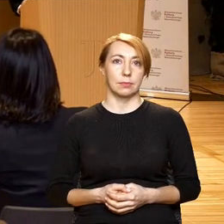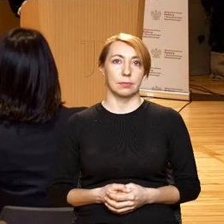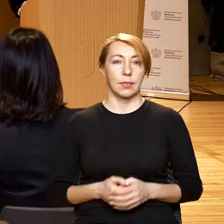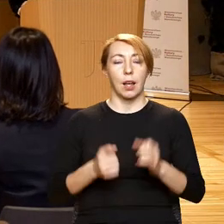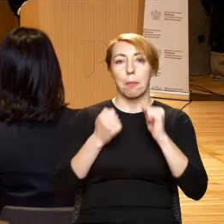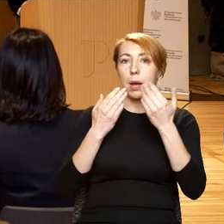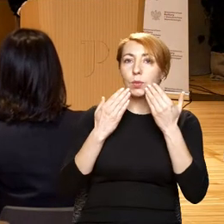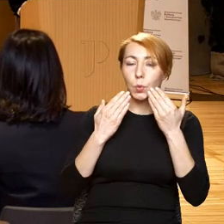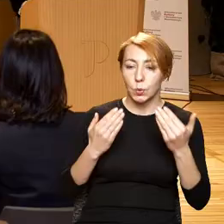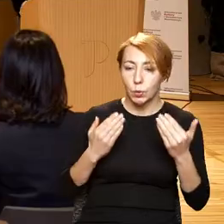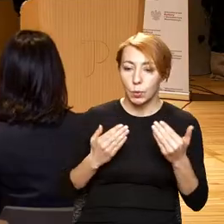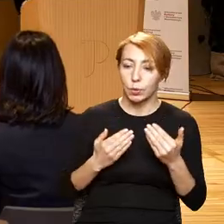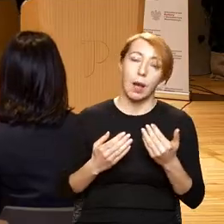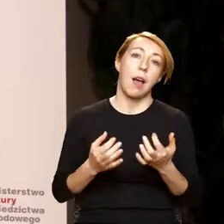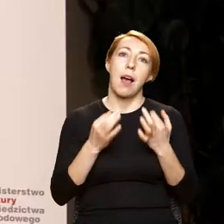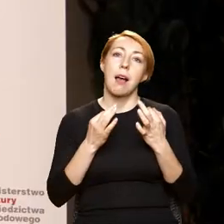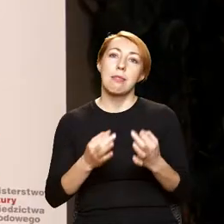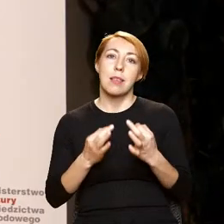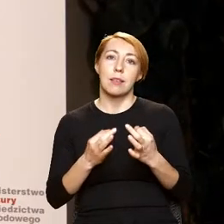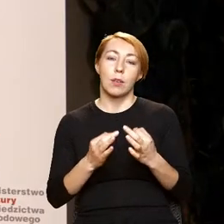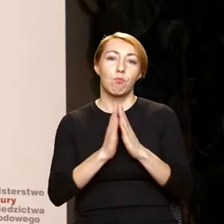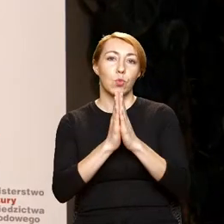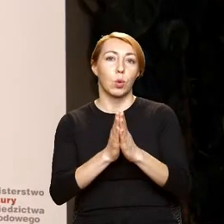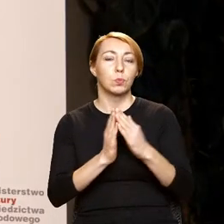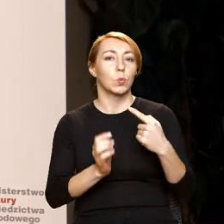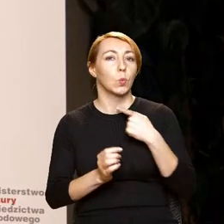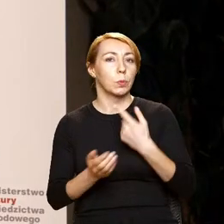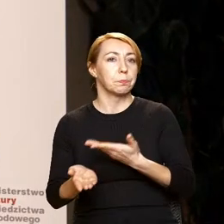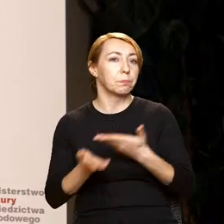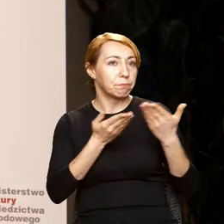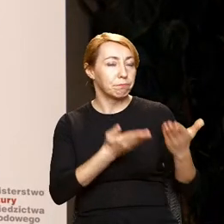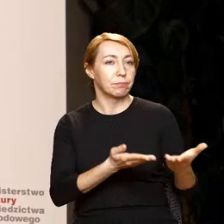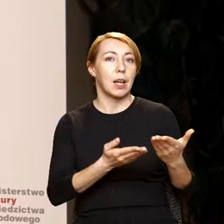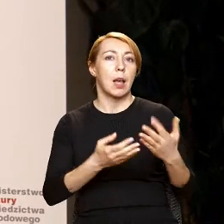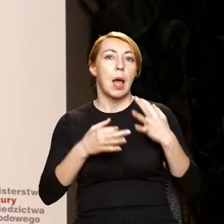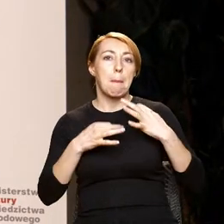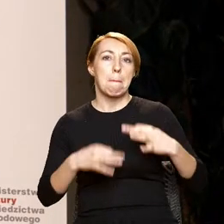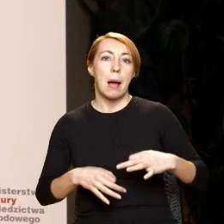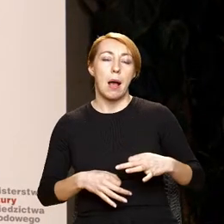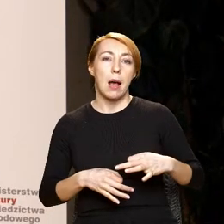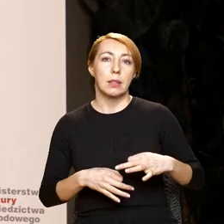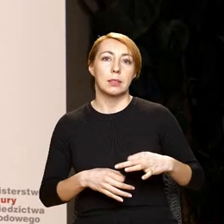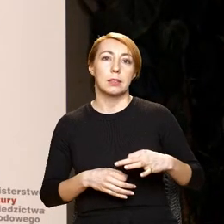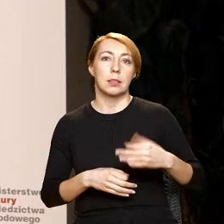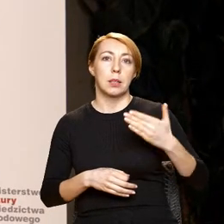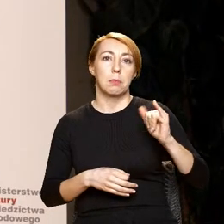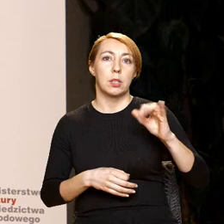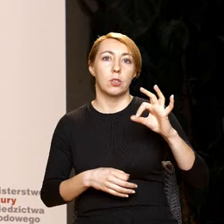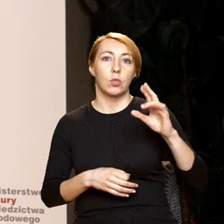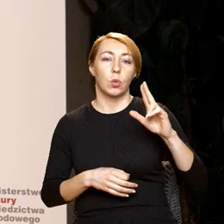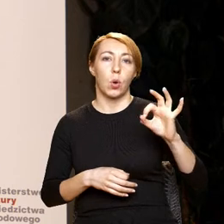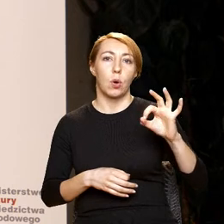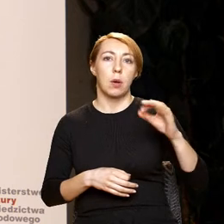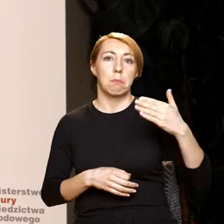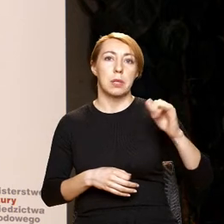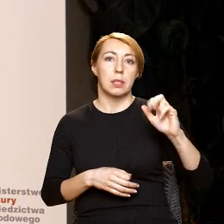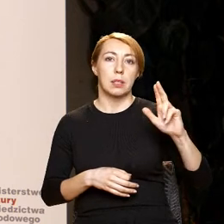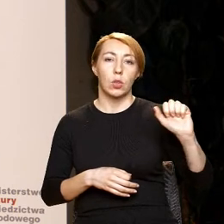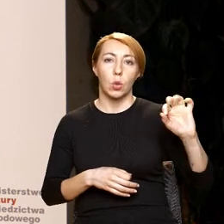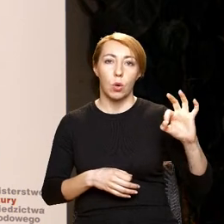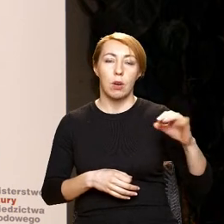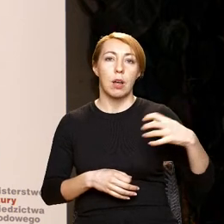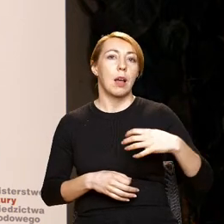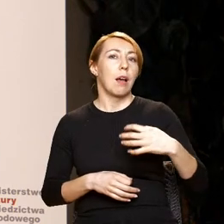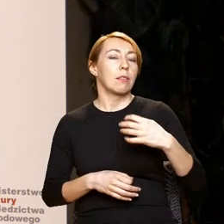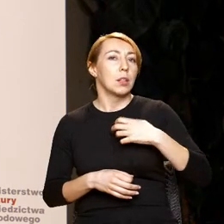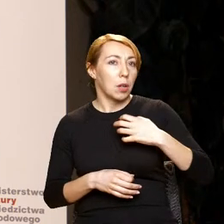Bardzo dziękuję pani dyrektor. A teraz chciałam poprosić o zabranie głosu panią Michiko Makino, dyrektor Instytutu